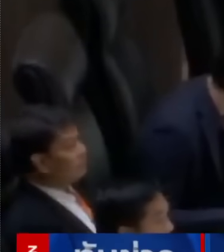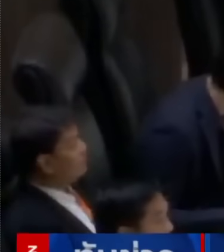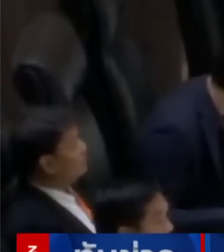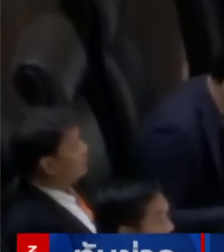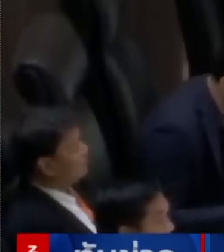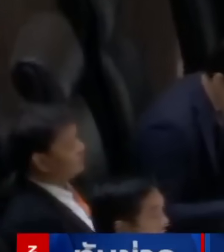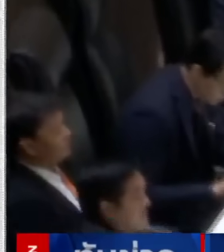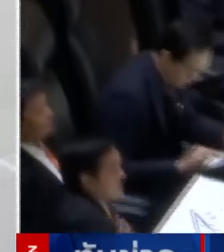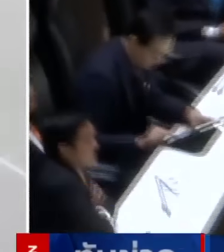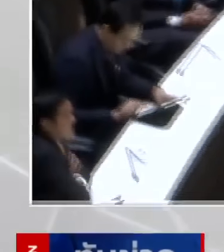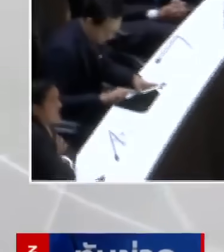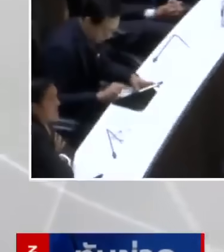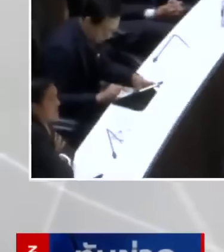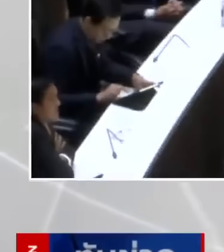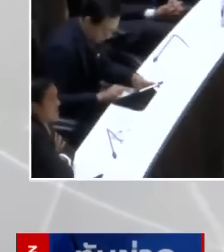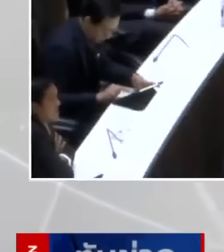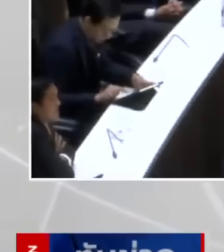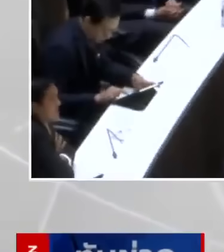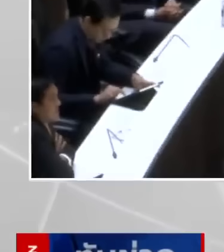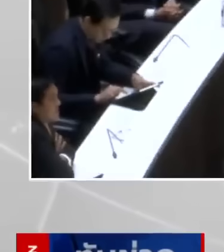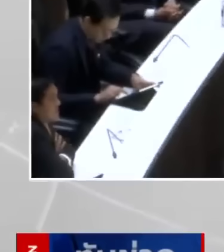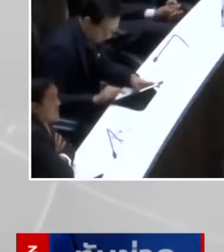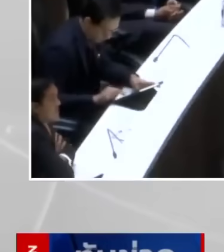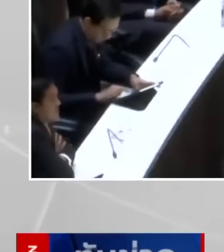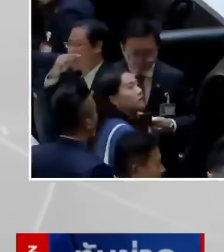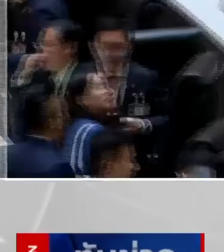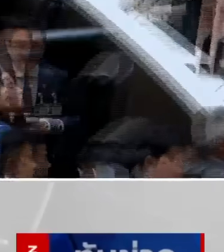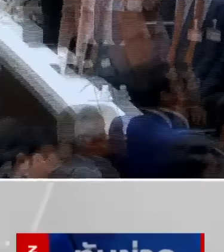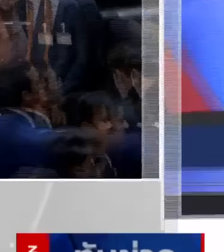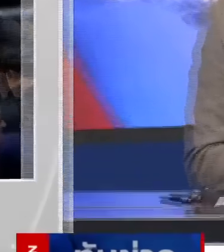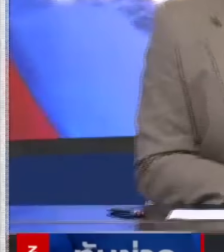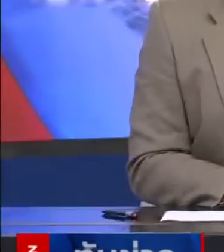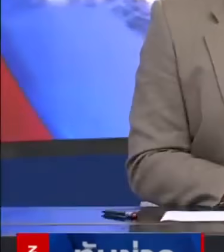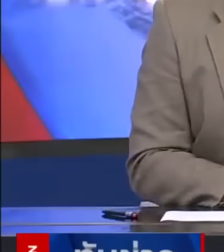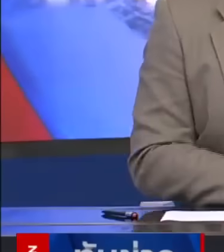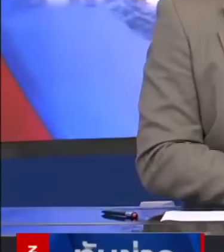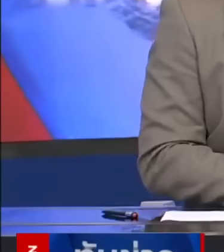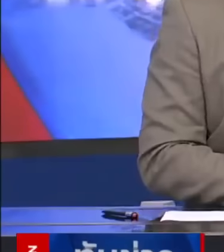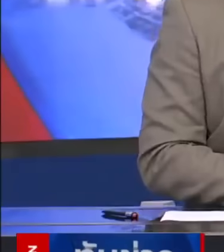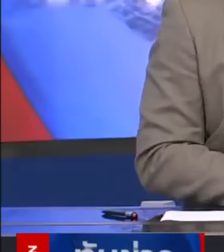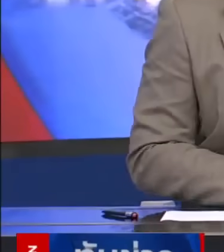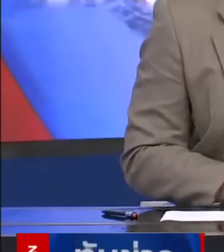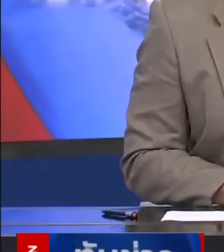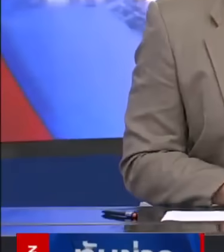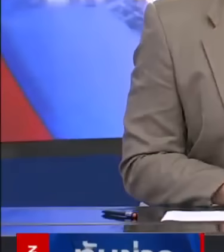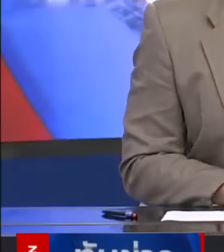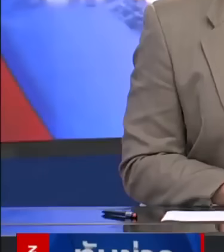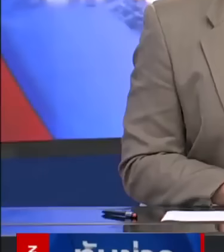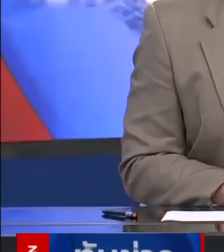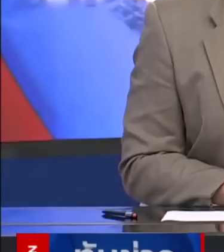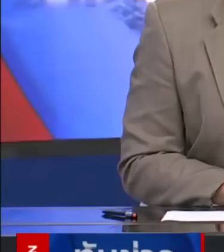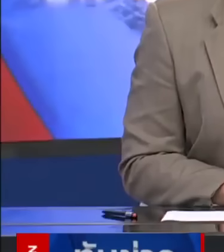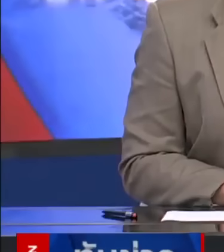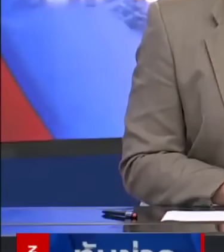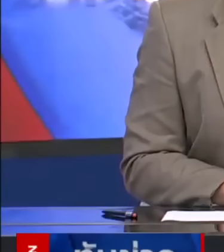แถลงนโยบายต่อรัฐสภา 11กันยายนวางเอาไว้แบบนั้นตอนนี้เนี่ยถ้าเกิดจะอภิปรายก็เหลือแค่ก้าวไกลกับประชาธิปัตย์ถูกต้องไหม